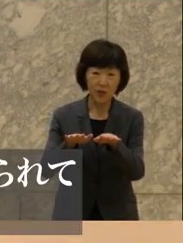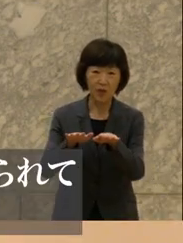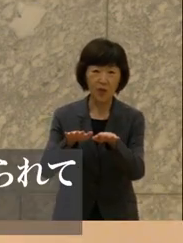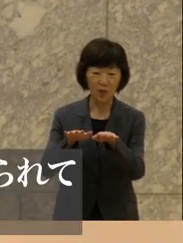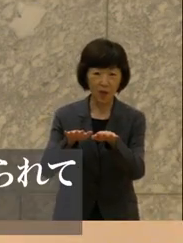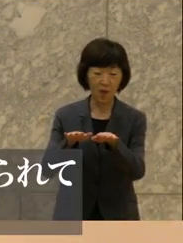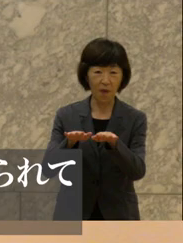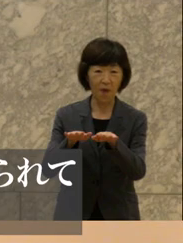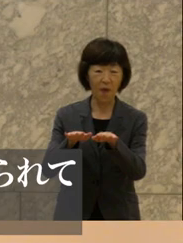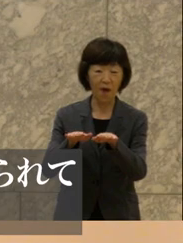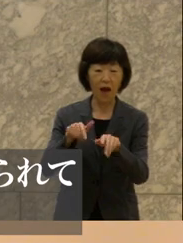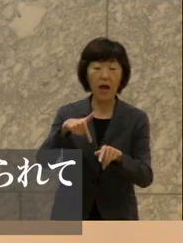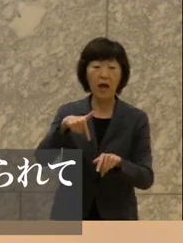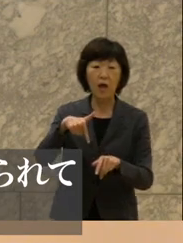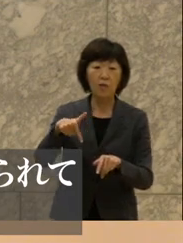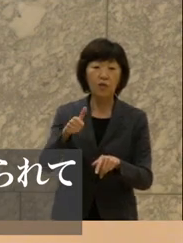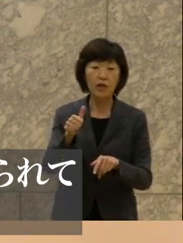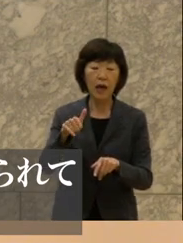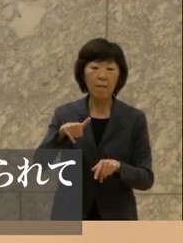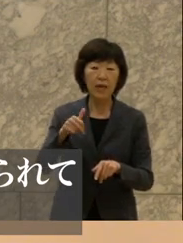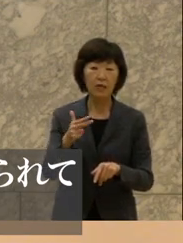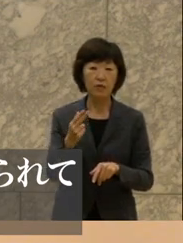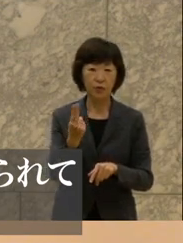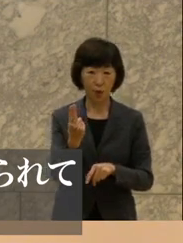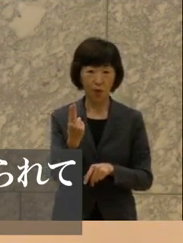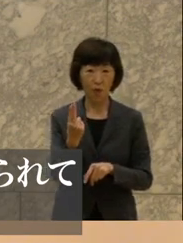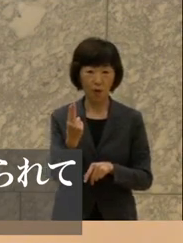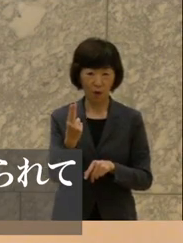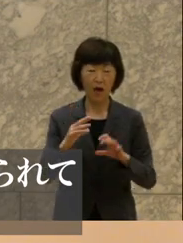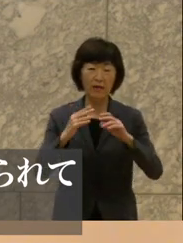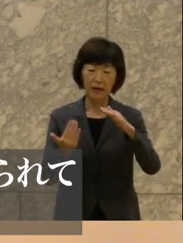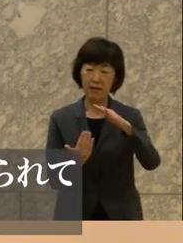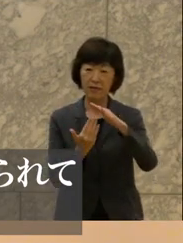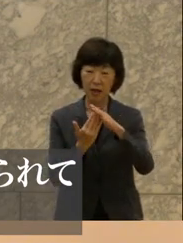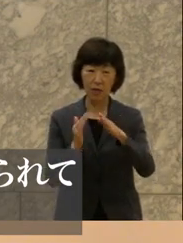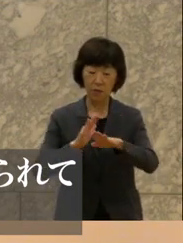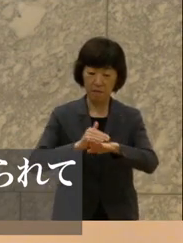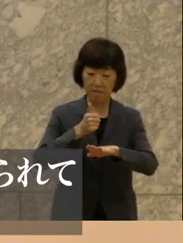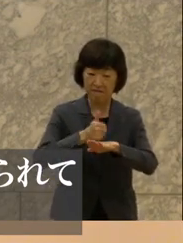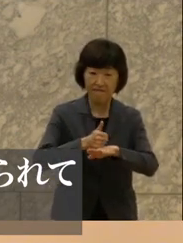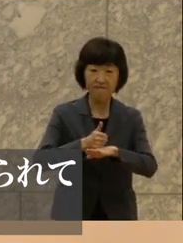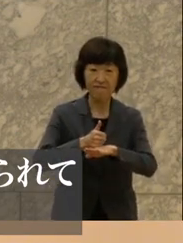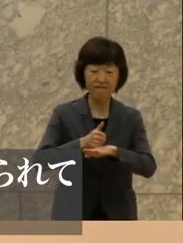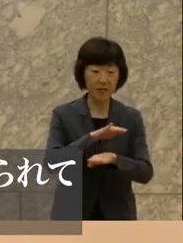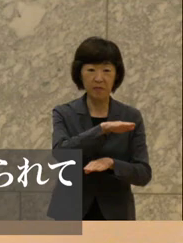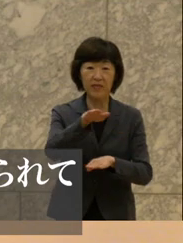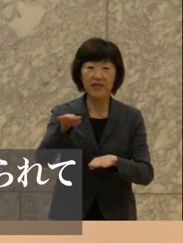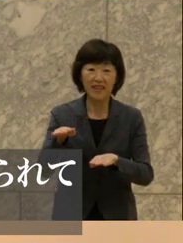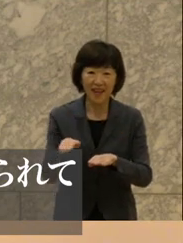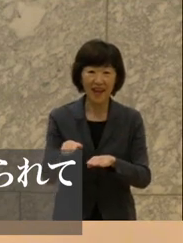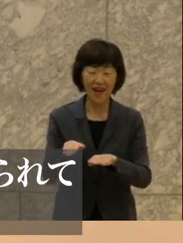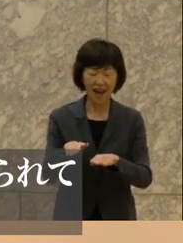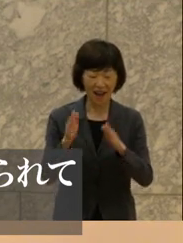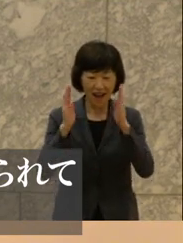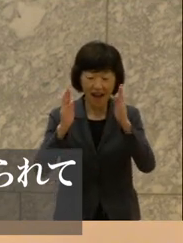開催をする予定といたしております私も世界陸上行ってまいりましたブダペスト